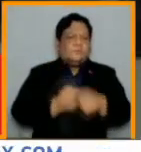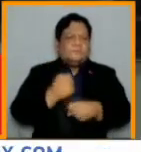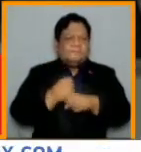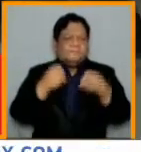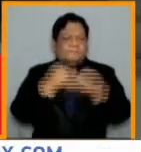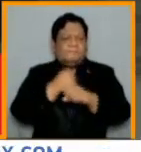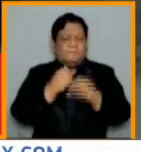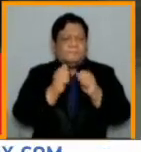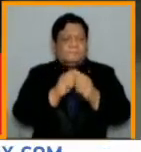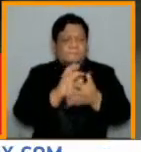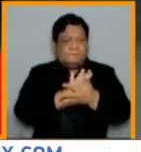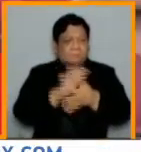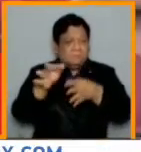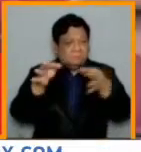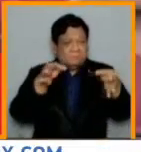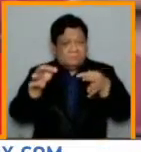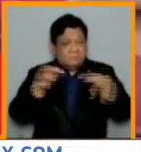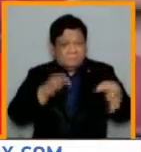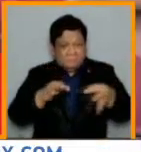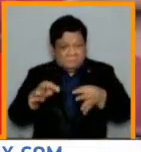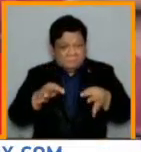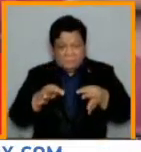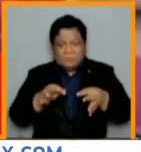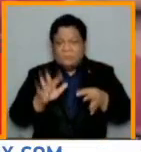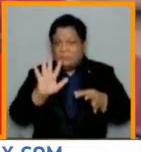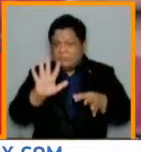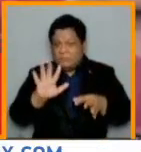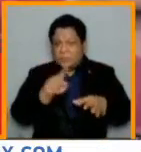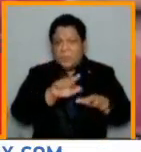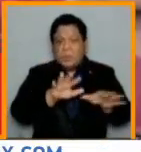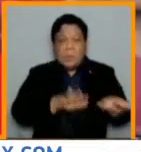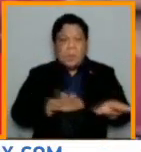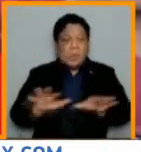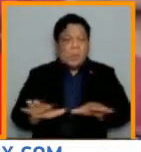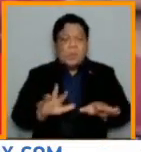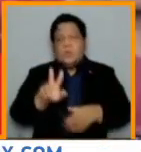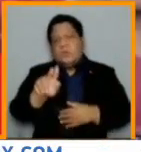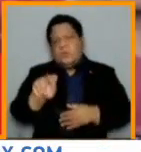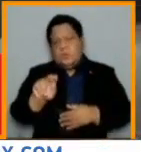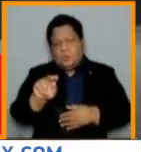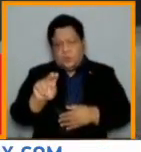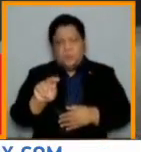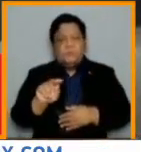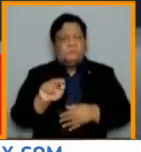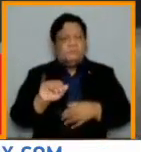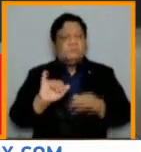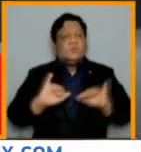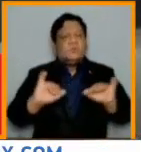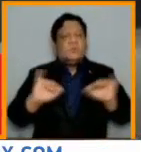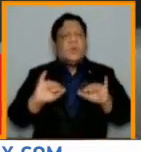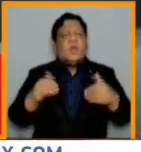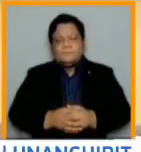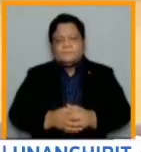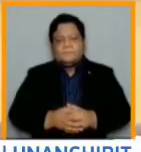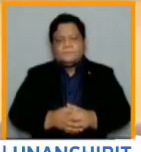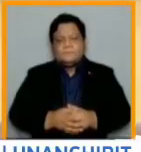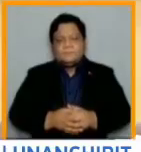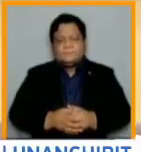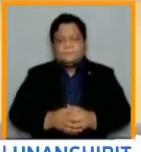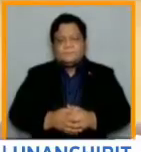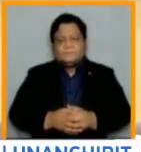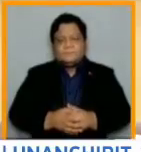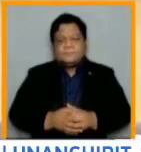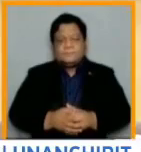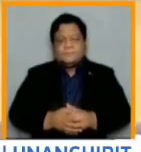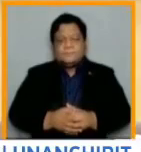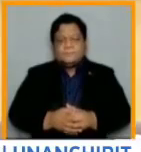niya, hindi pa rin dapat makampante ang lahat. Giit niya patuloy pa rin ang mandatory vaccination sa bansa.